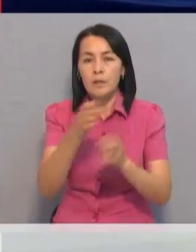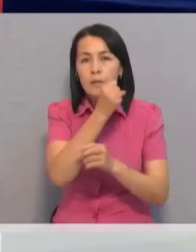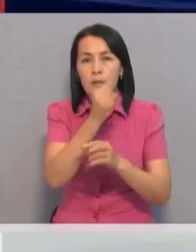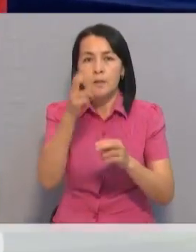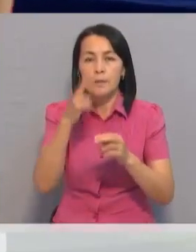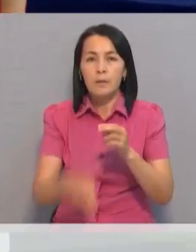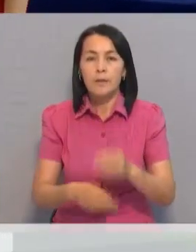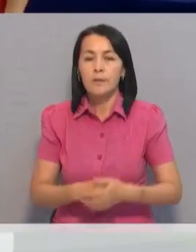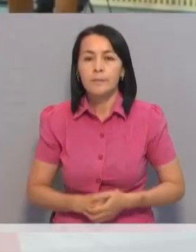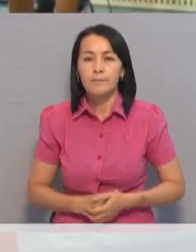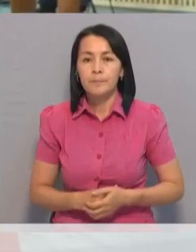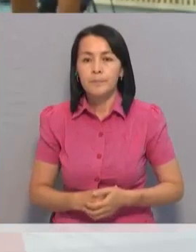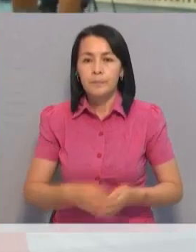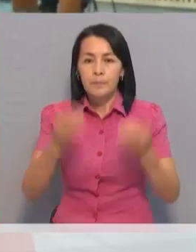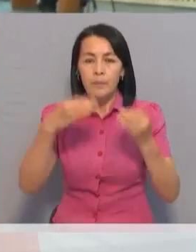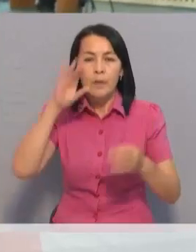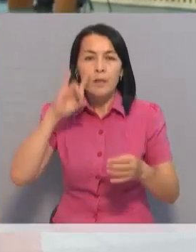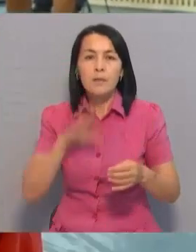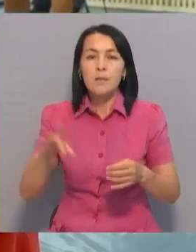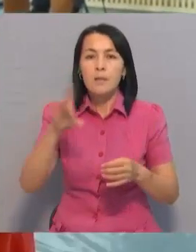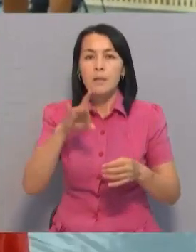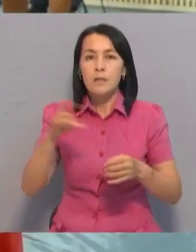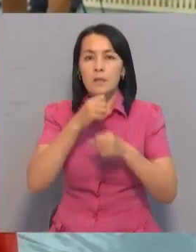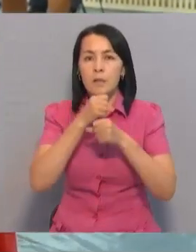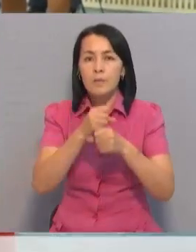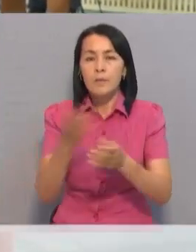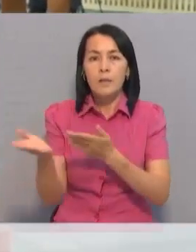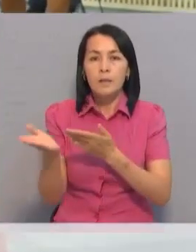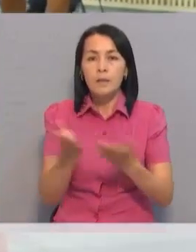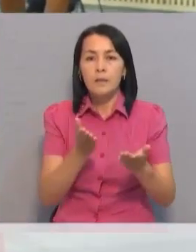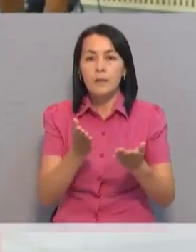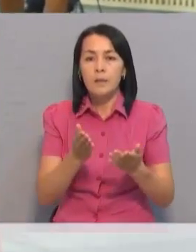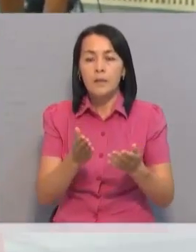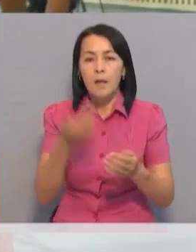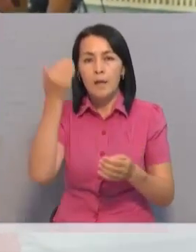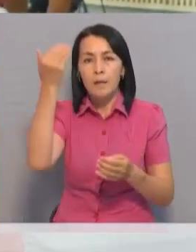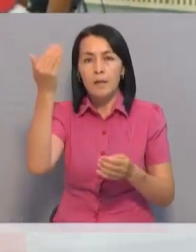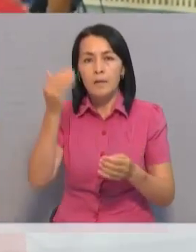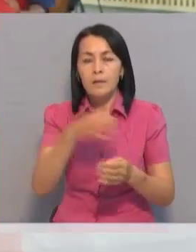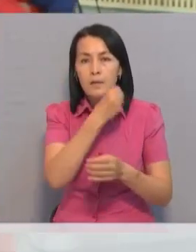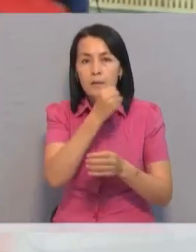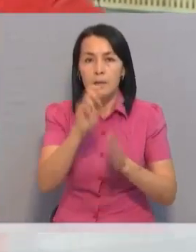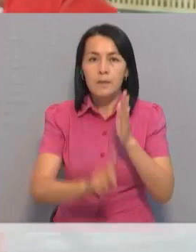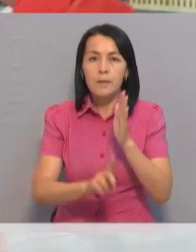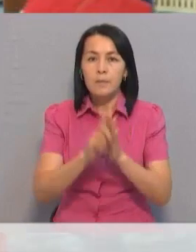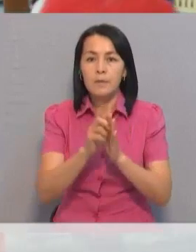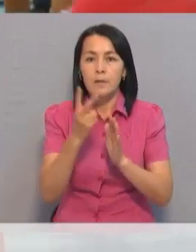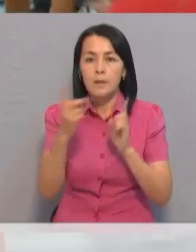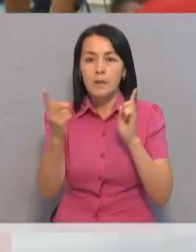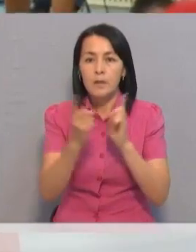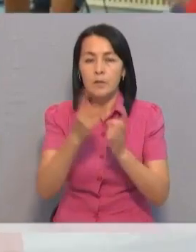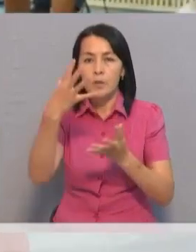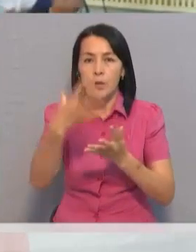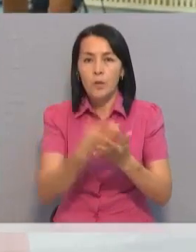жеңіспен аяқтадым дейді. Бүгін Қазақстан Республикасының кубогіне келдік. Құдай қаласа, жеңіспен бастадық. Екі кездесуімізді